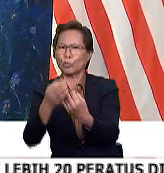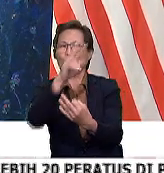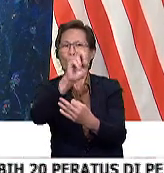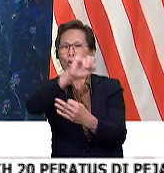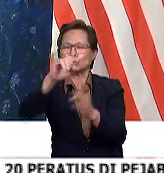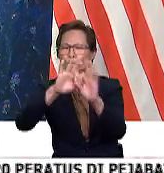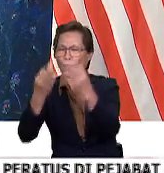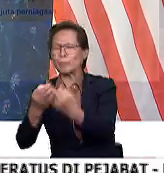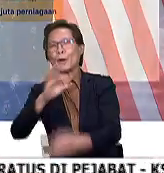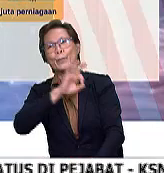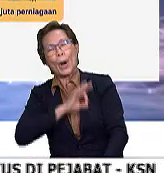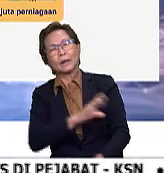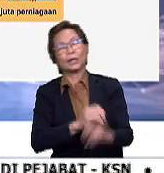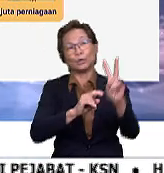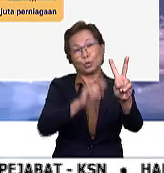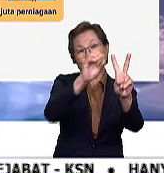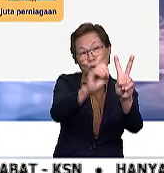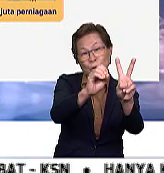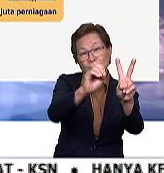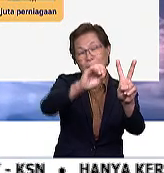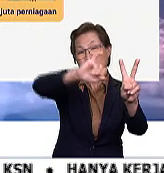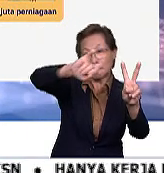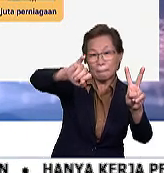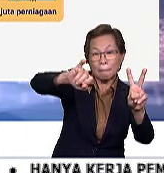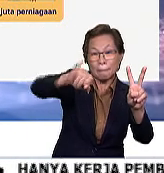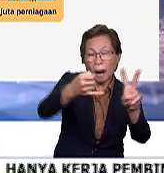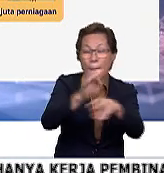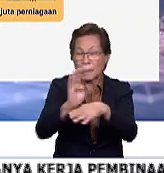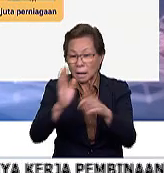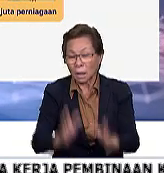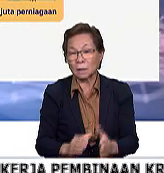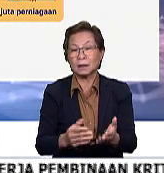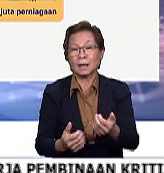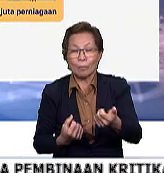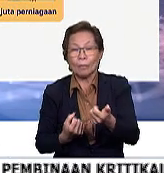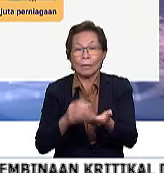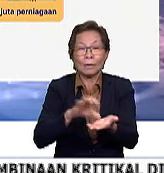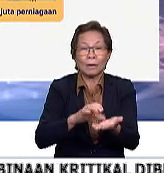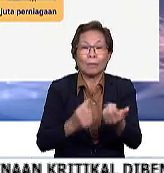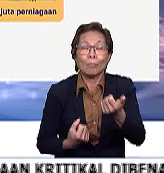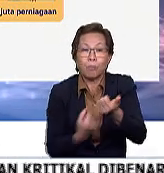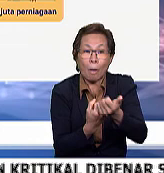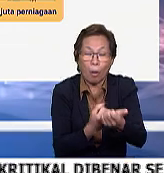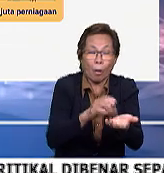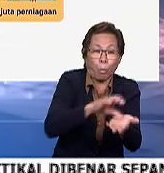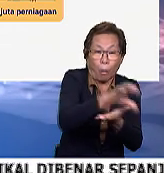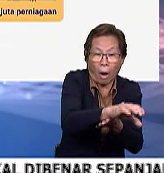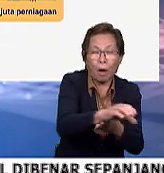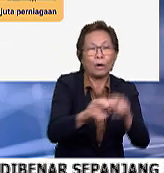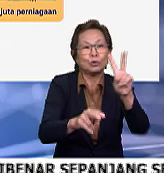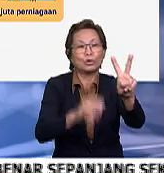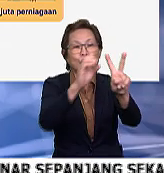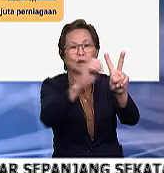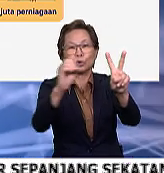setelah lebih kepada 2 juta perniagaan dengan suntikan di kolam yg melebihi 200